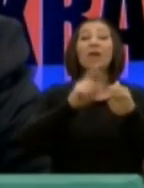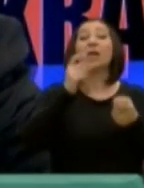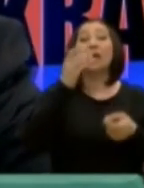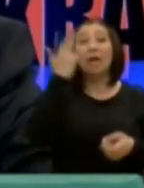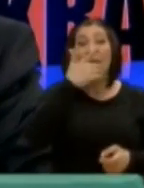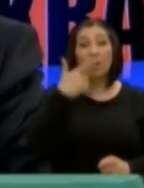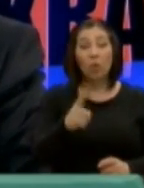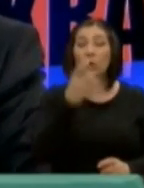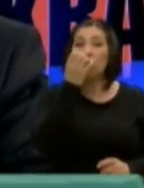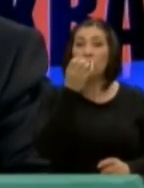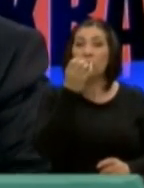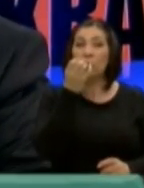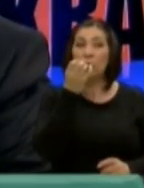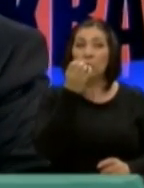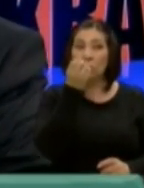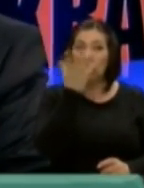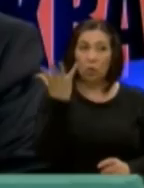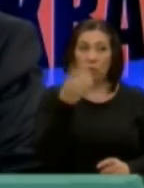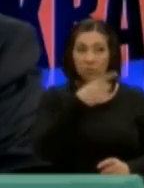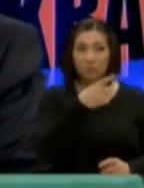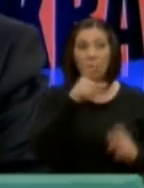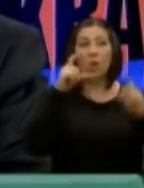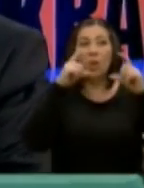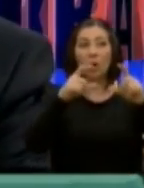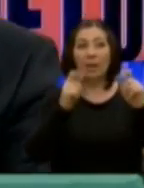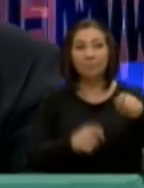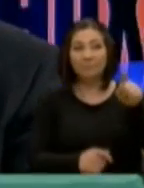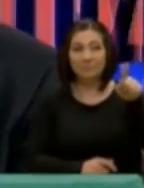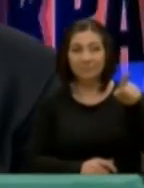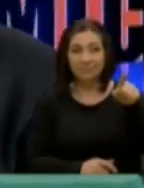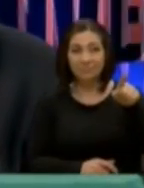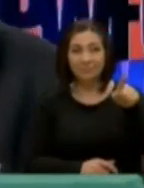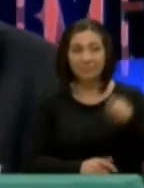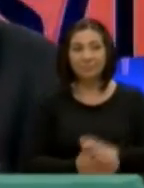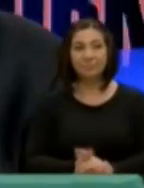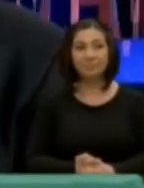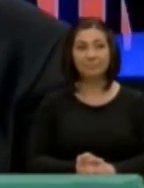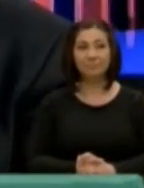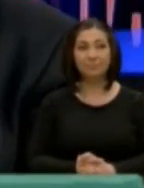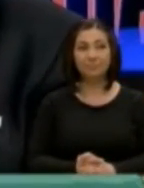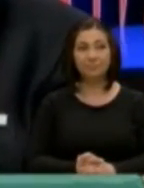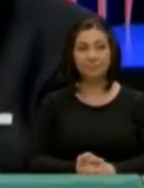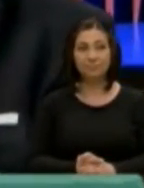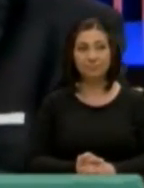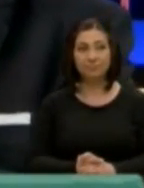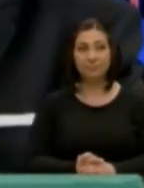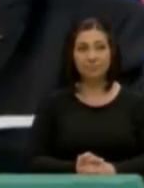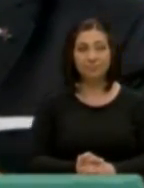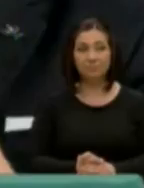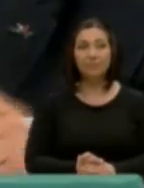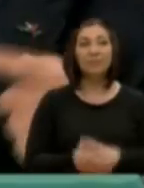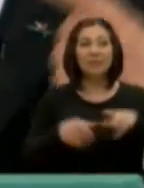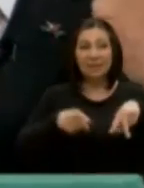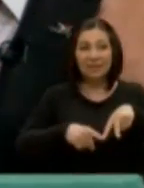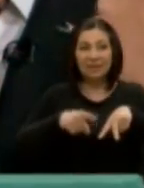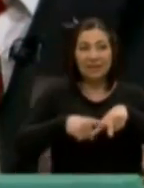kendi tarihimize birleşik Galata Gülesi'ni logo yaptık. Bir gösterebilir misiniz? Ben Nadir Güllü olarak yazdık. Şöyle. Hı hı, hı. Nadir